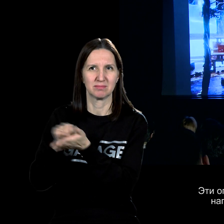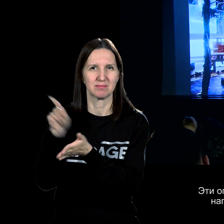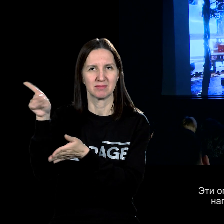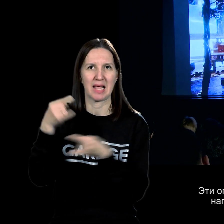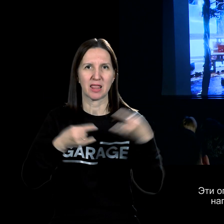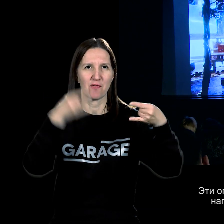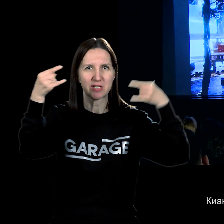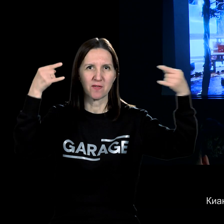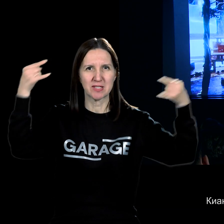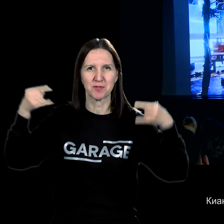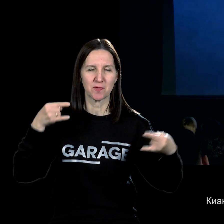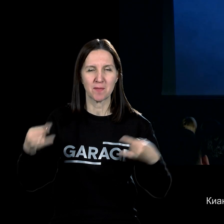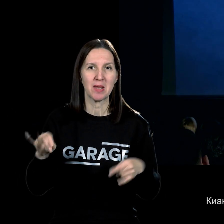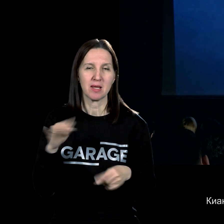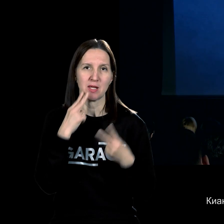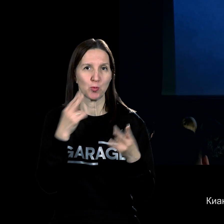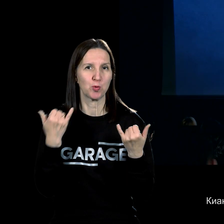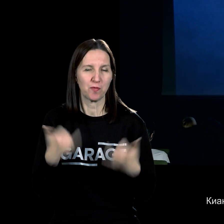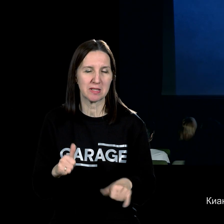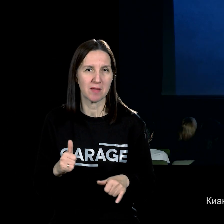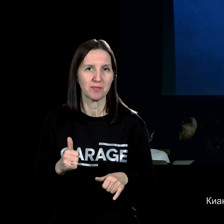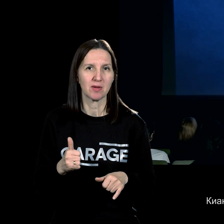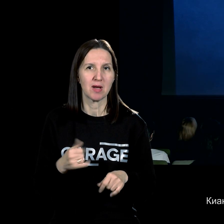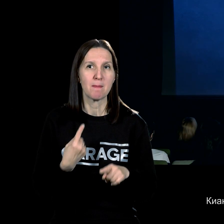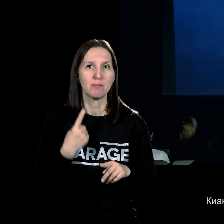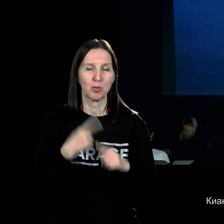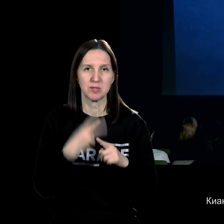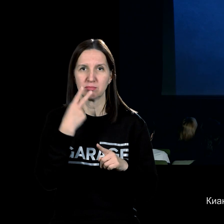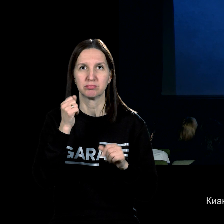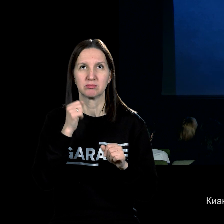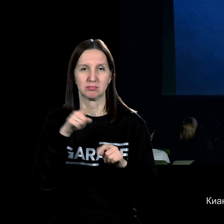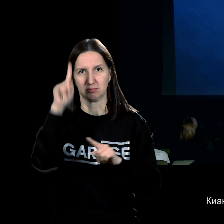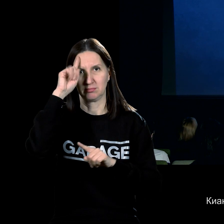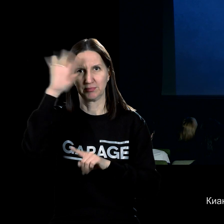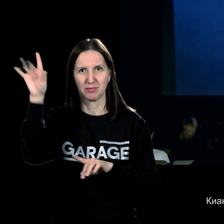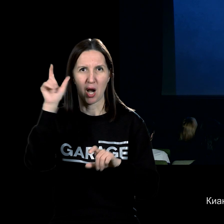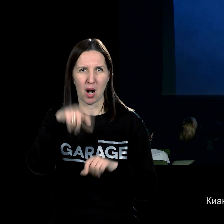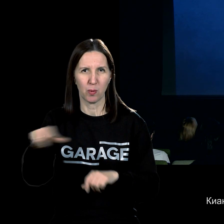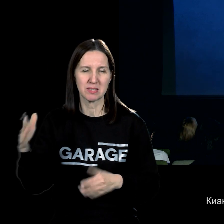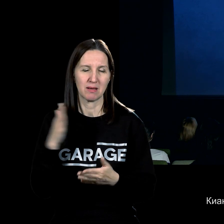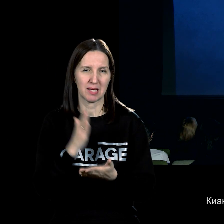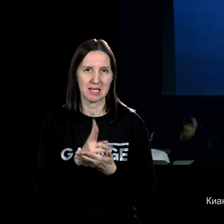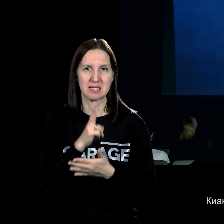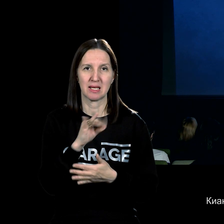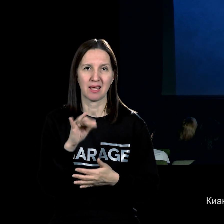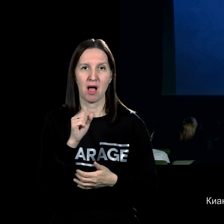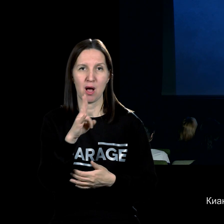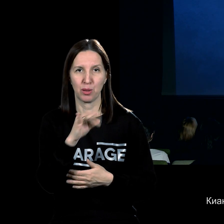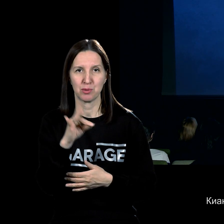оттуда, с огромным количеством, что удивительно, да, с огромным количеством звезд, которые там появляются. Там есть Киану Ривз, который как